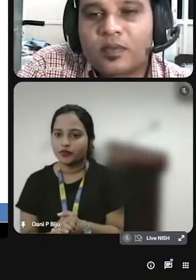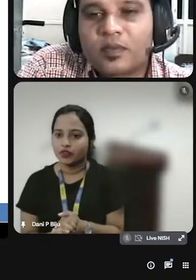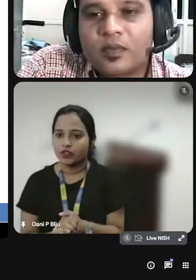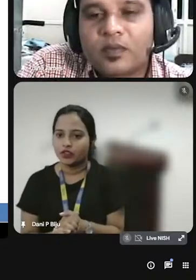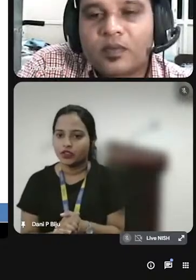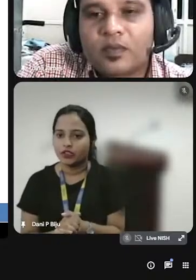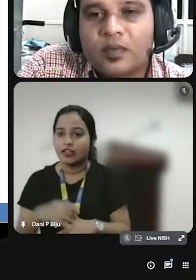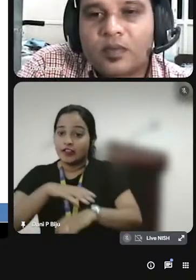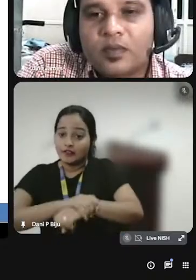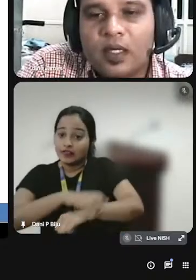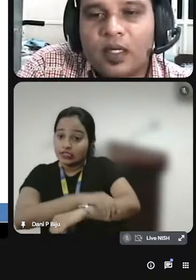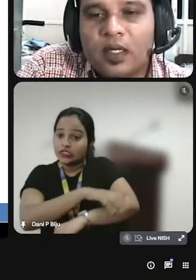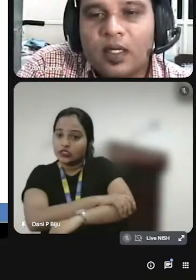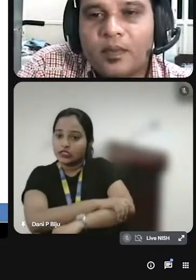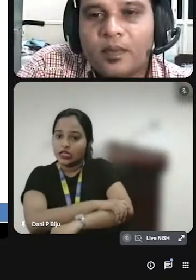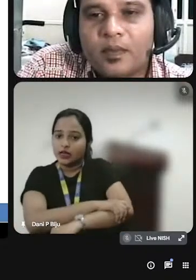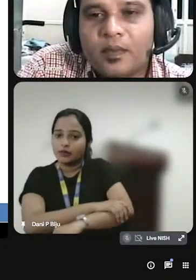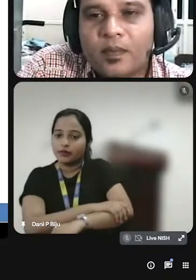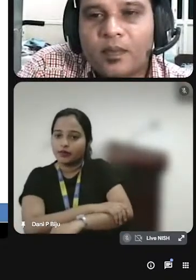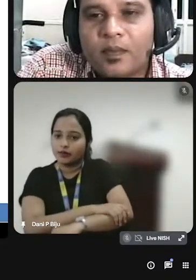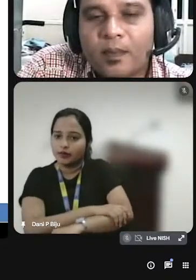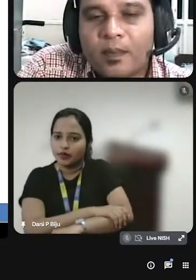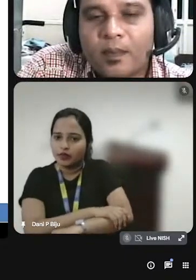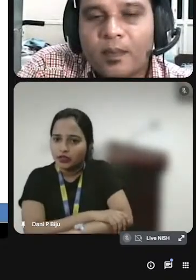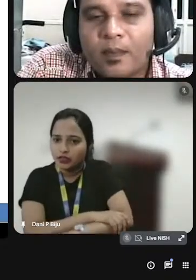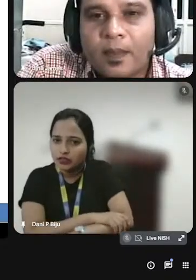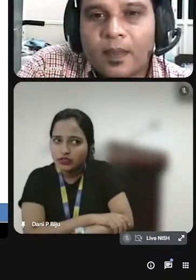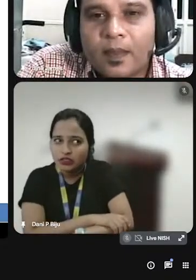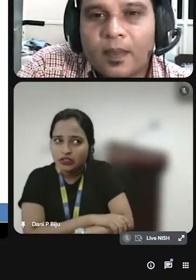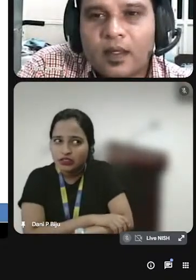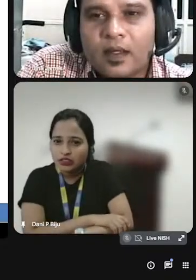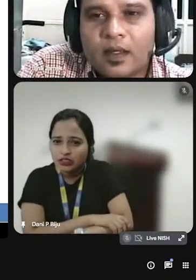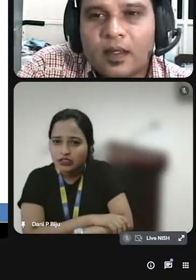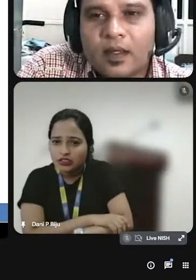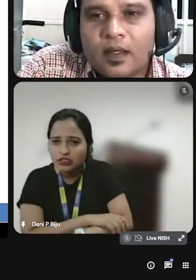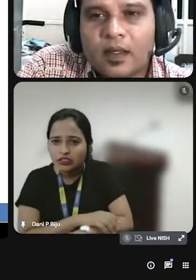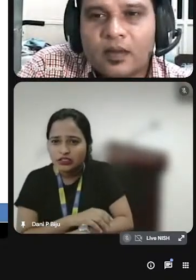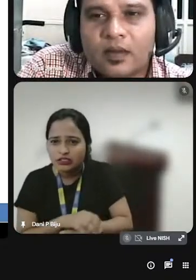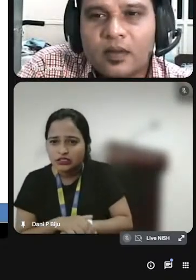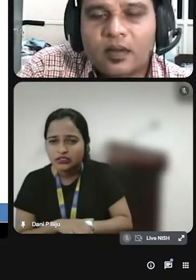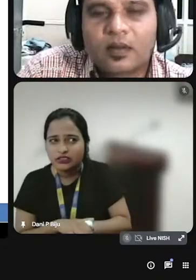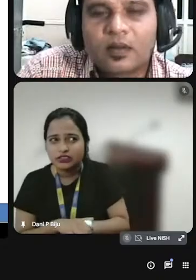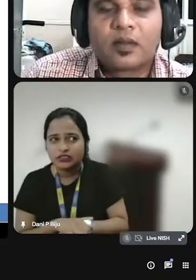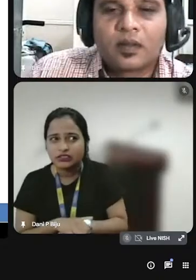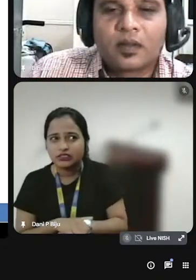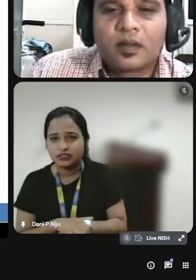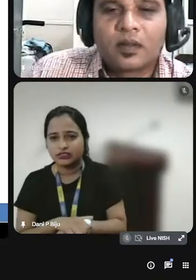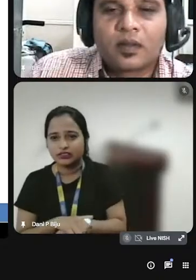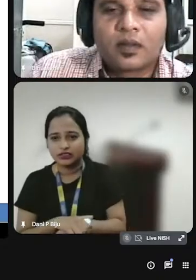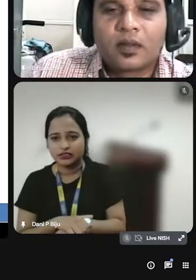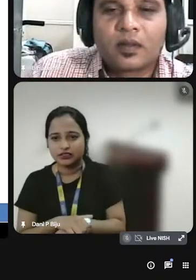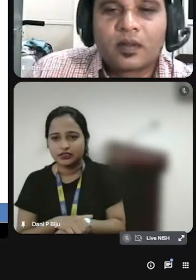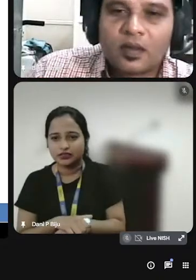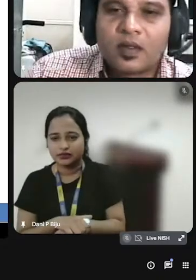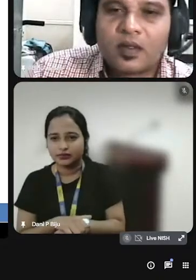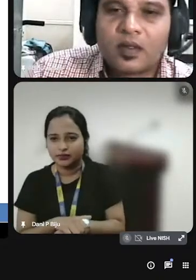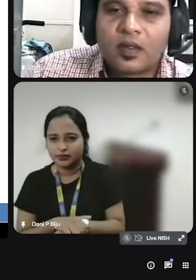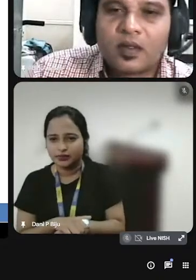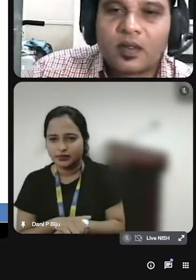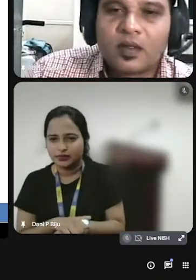ഫിസിയോതെറാപ്പി കിട്ടുന്നതേ ആ, ന്യൂറോളജി സെന്ററിലാണോ അതോ ഫിസിയോതെറാപ്പി സെന്ററിലാണോ? ഇടകളെ